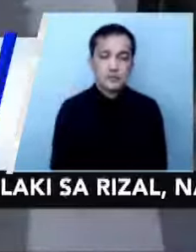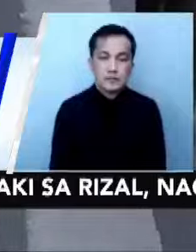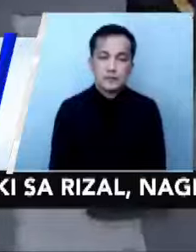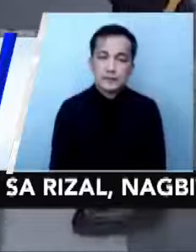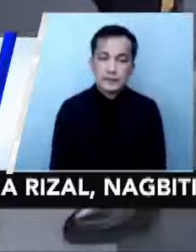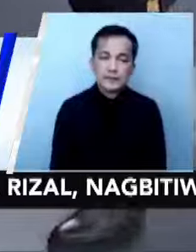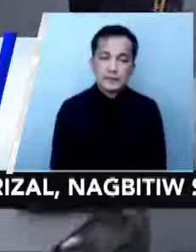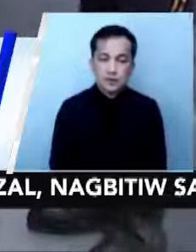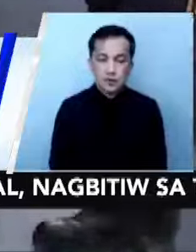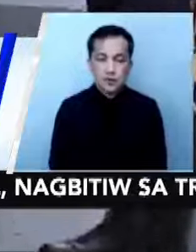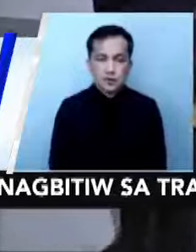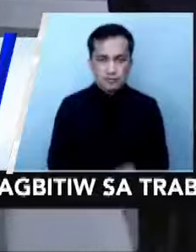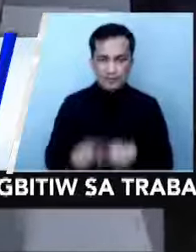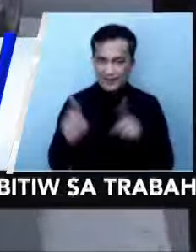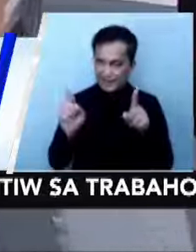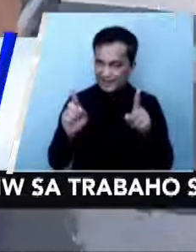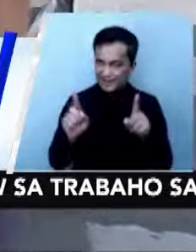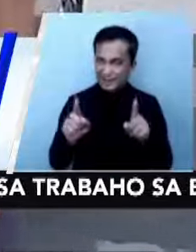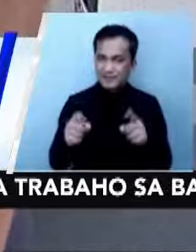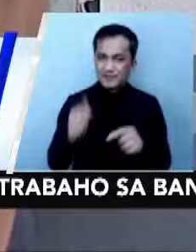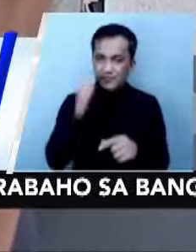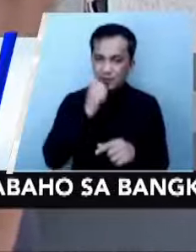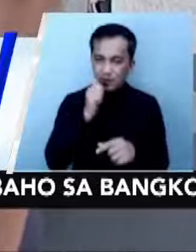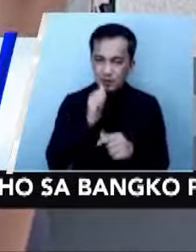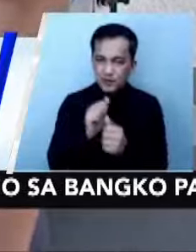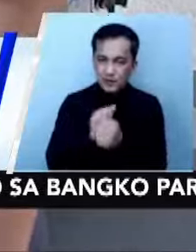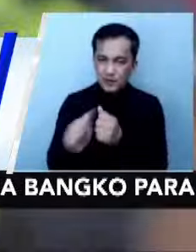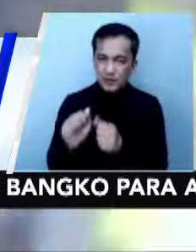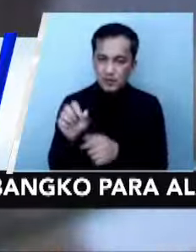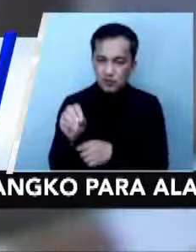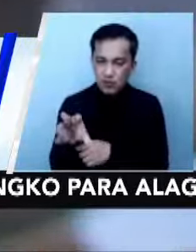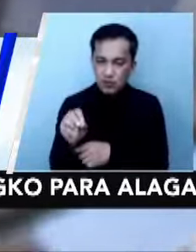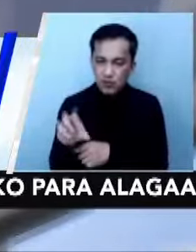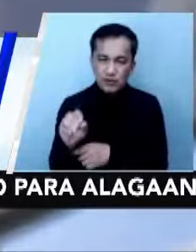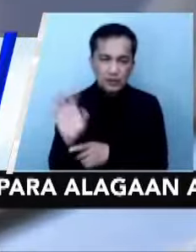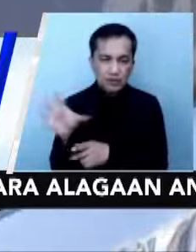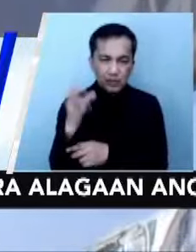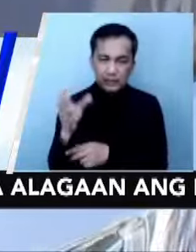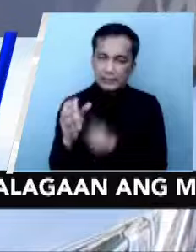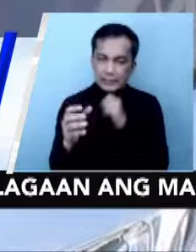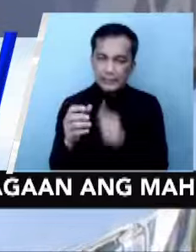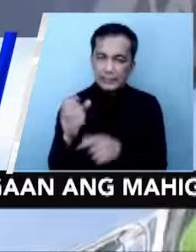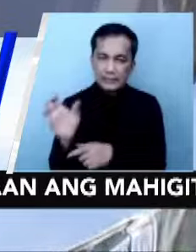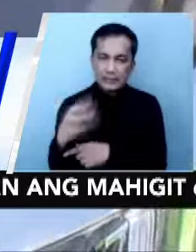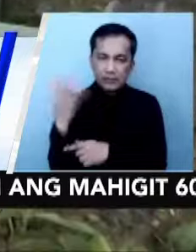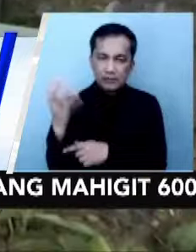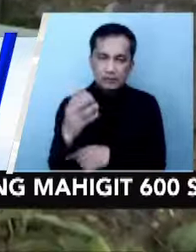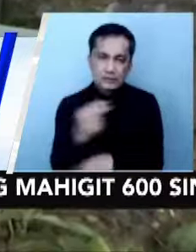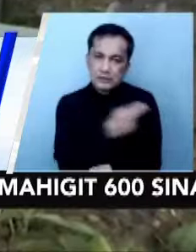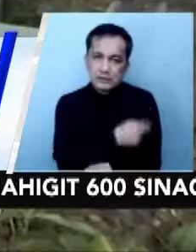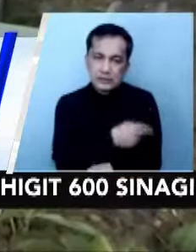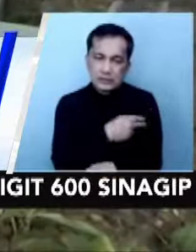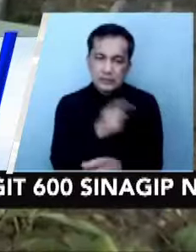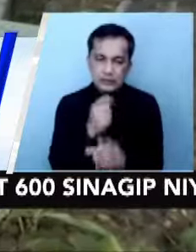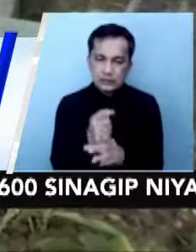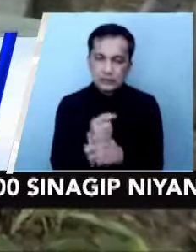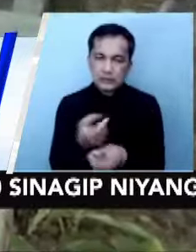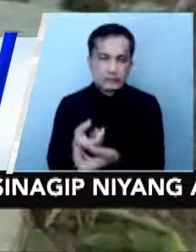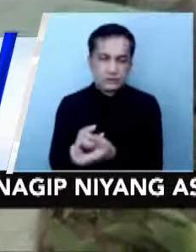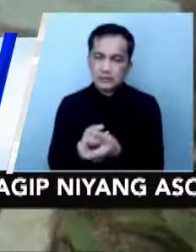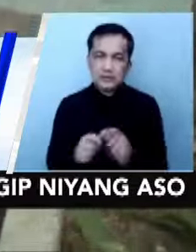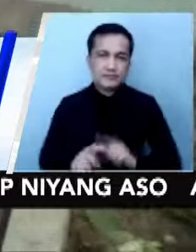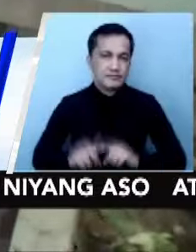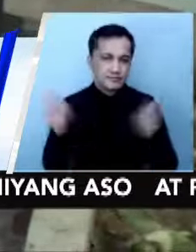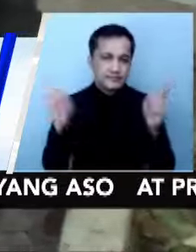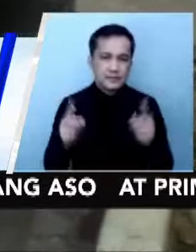Pero wag ka, madalas may dumara ang mga dewangwang pero hindi naman ambulansya, mobil o truck ng bombero. Yung iba nga sumisingit